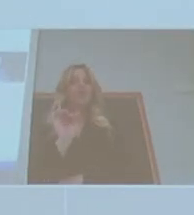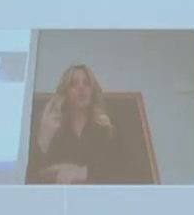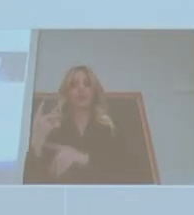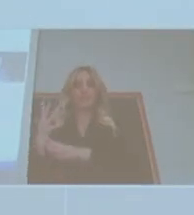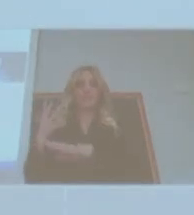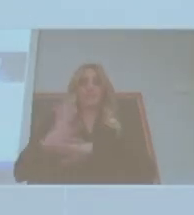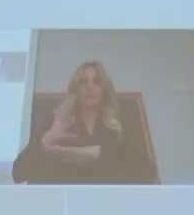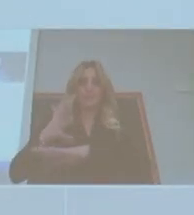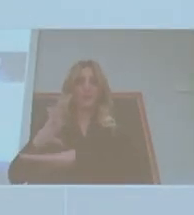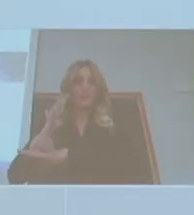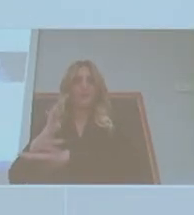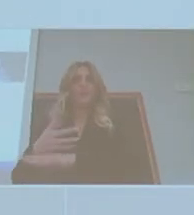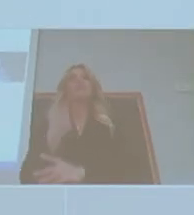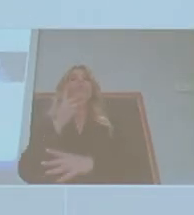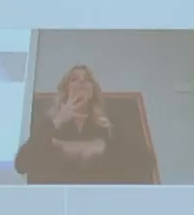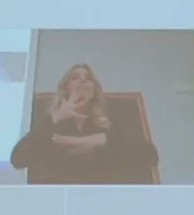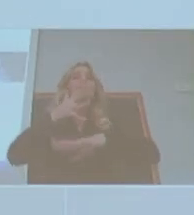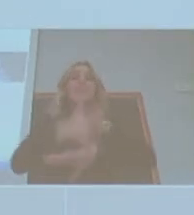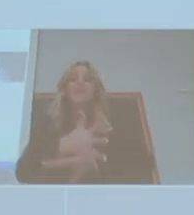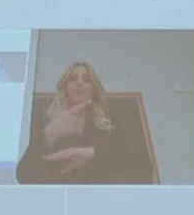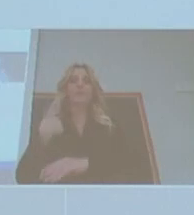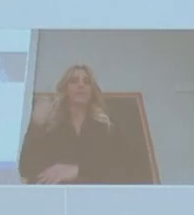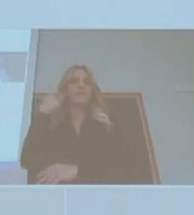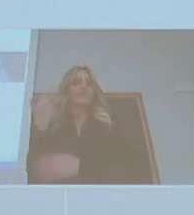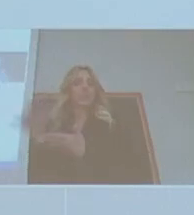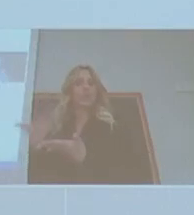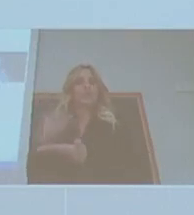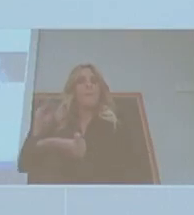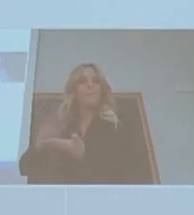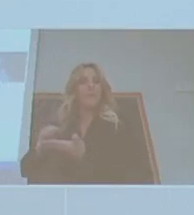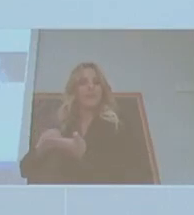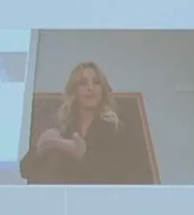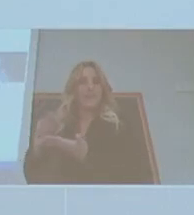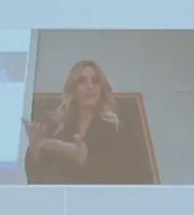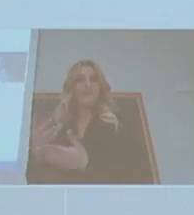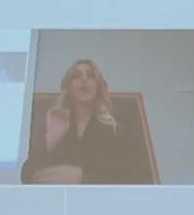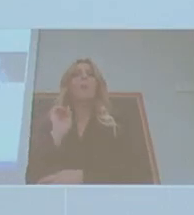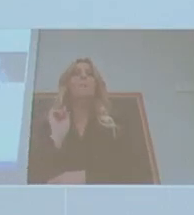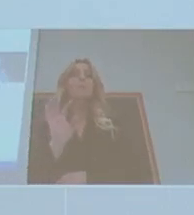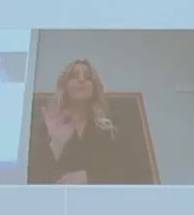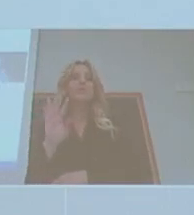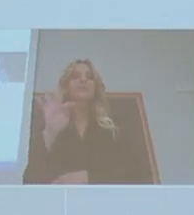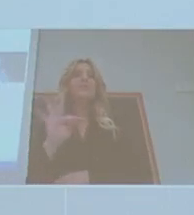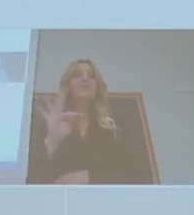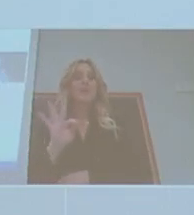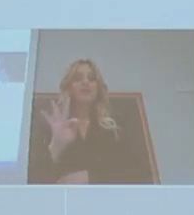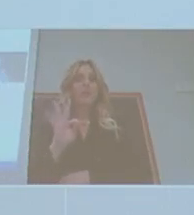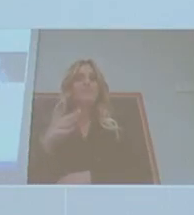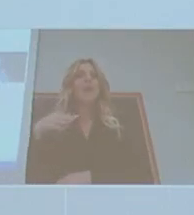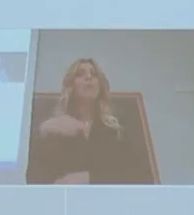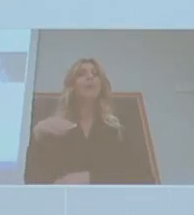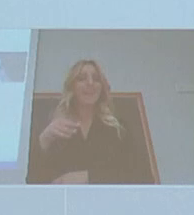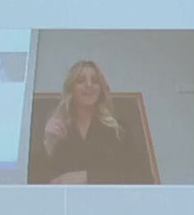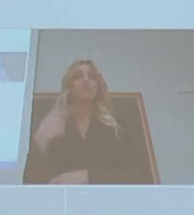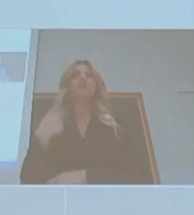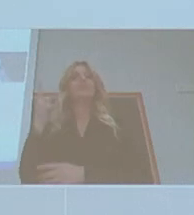con un intervento introduttivo che adesso sentirete qui in presenza della professoressa Francesca Mandanici, che